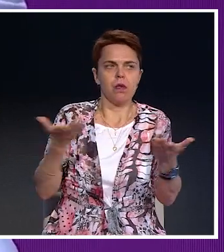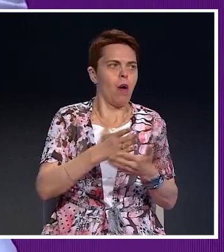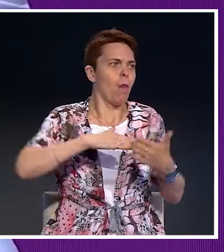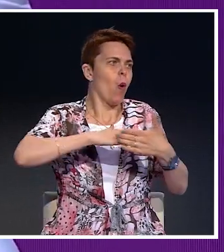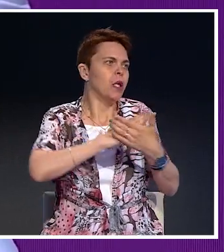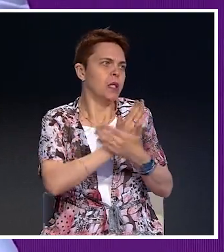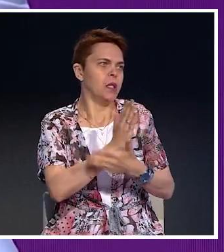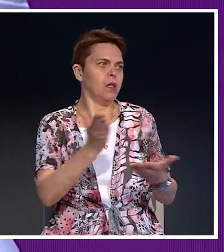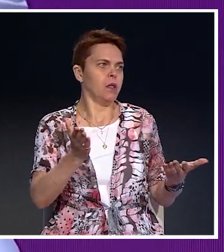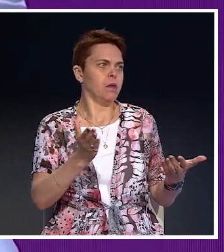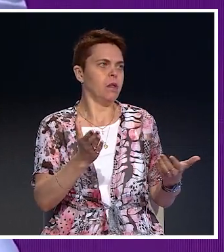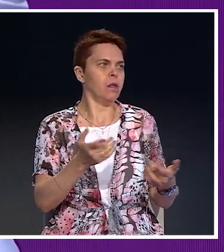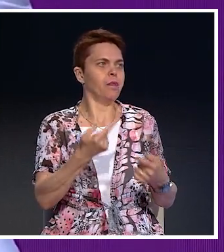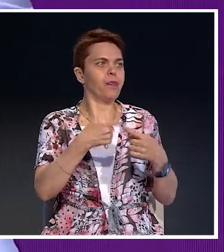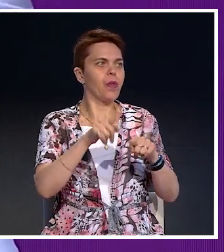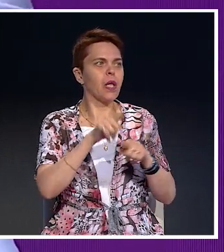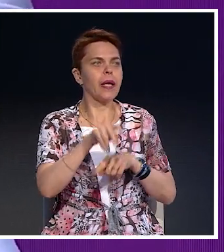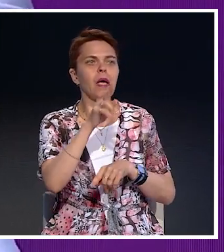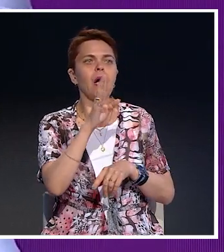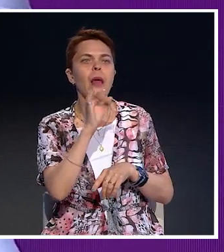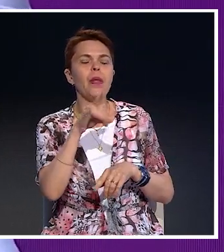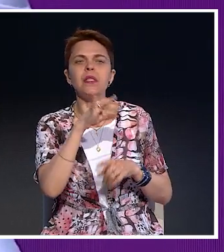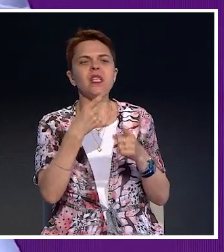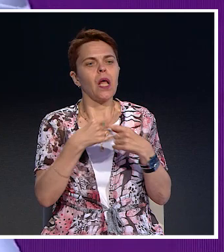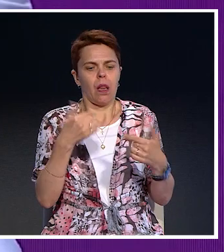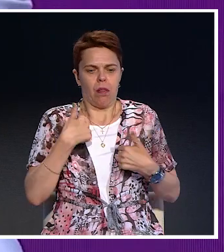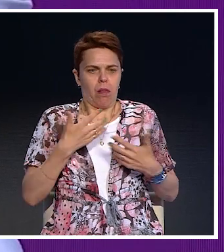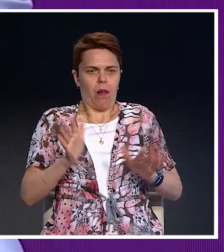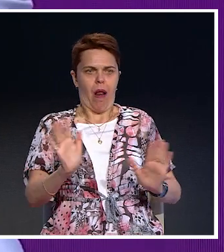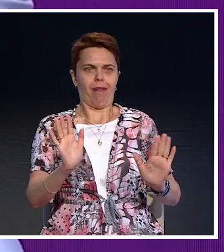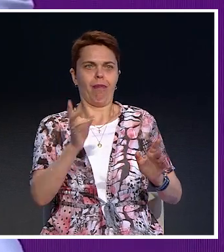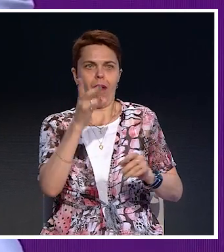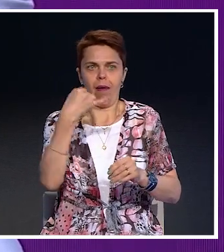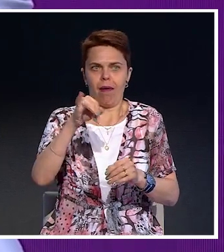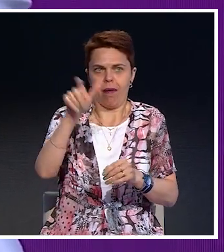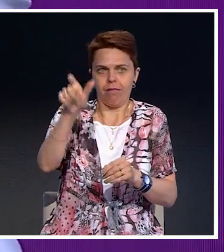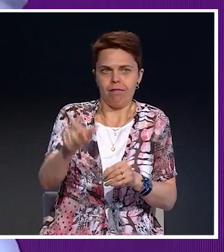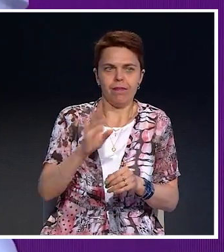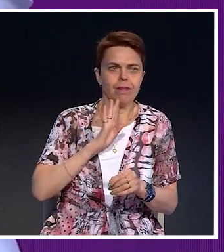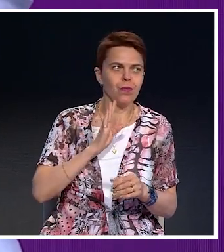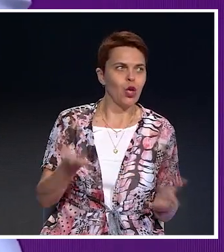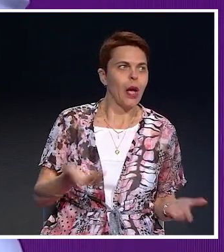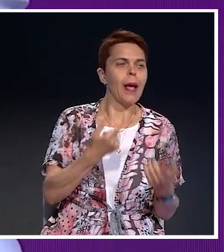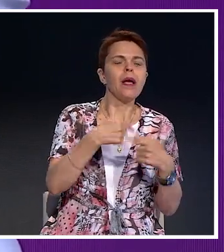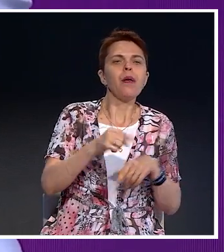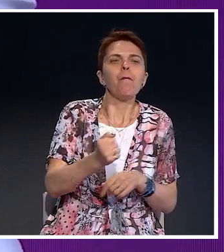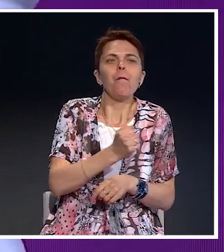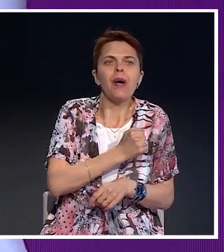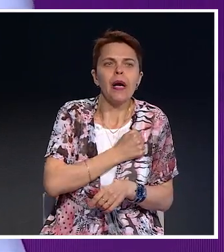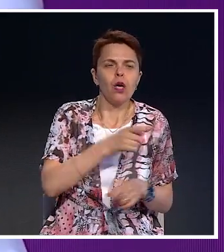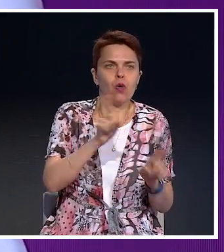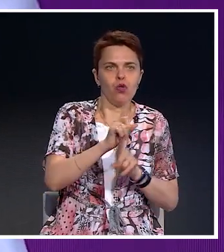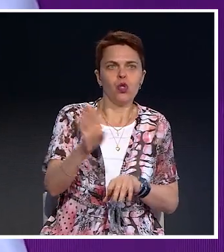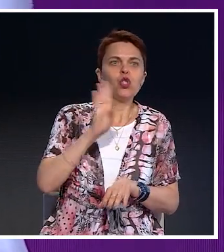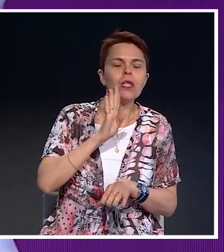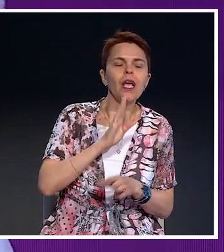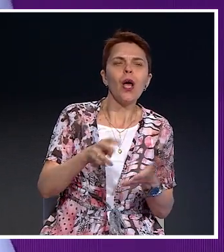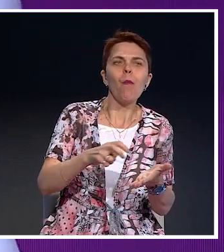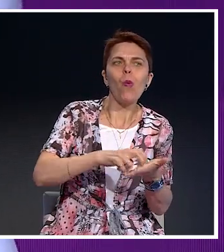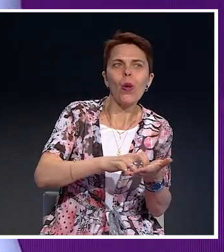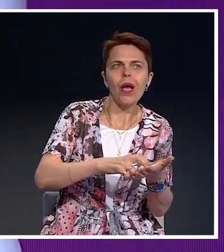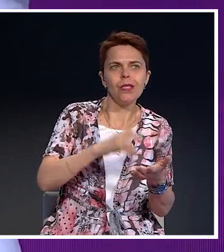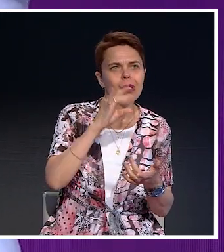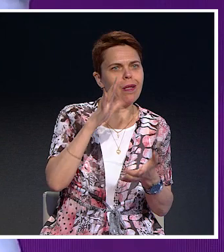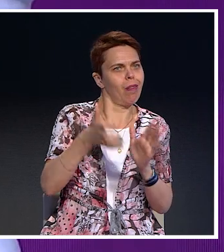роль, політична, громадянська позиція – це не для неї. І дуже прикро, що саме жінки бояться,